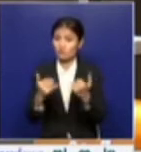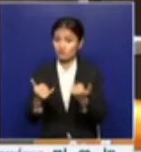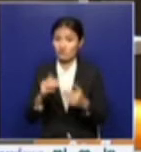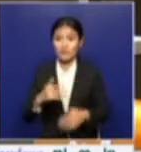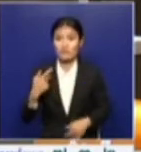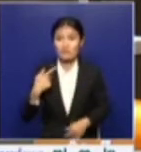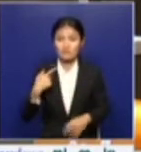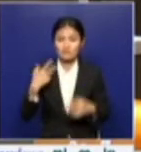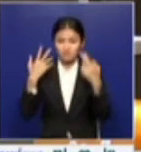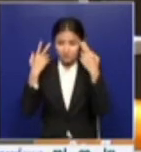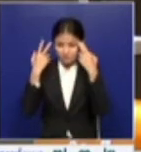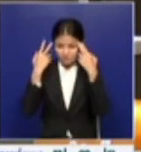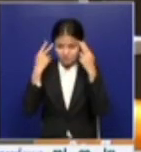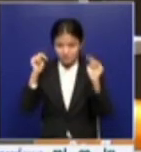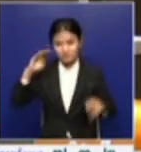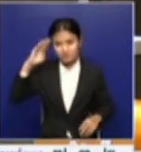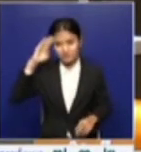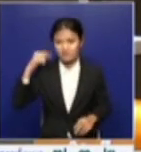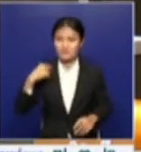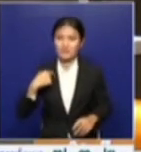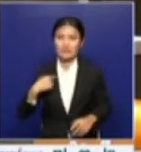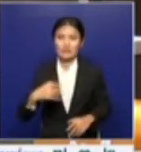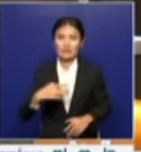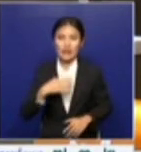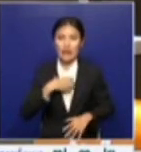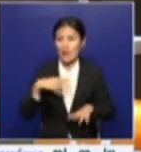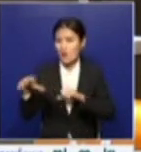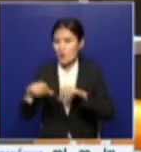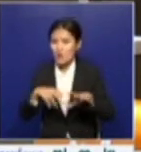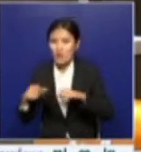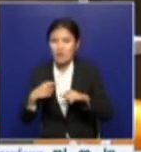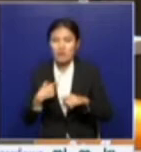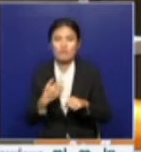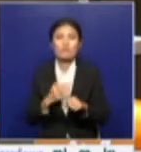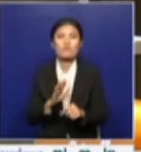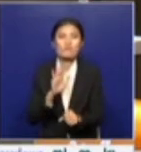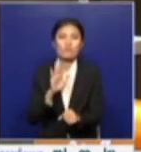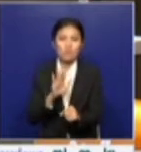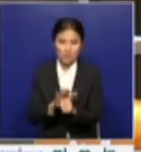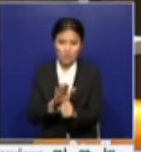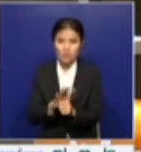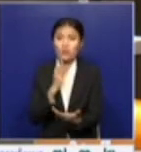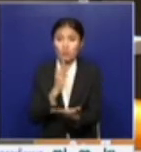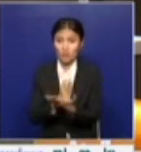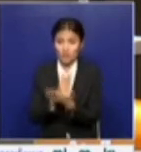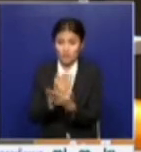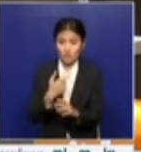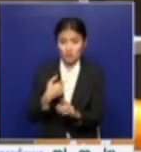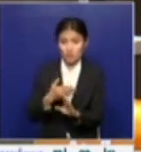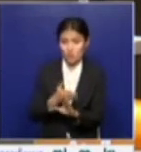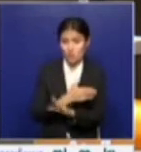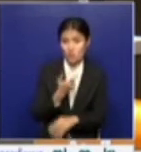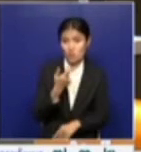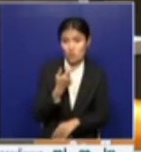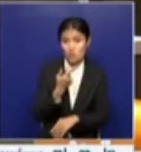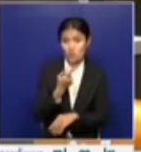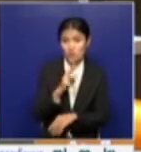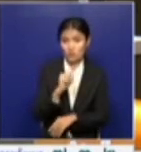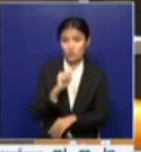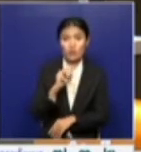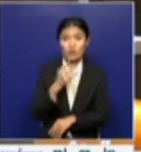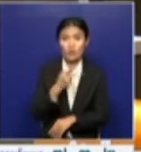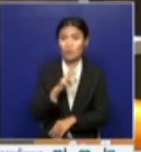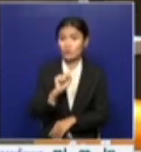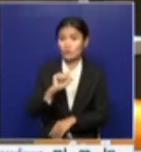มายแล้วจากการที่ท่านเคยดำรงตำแหน่งหัวหน้าพ.ศ.ชและเป็นนายกรัฐมนตรี